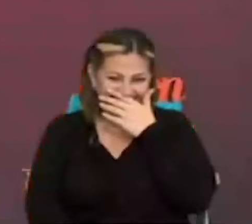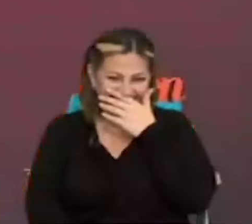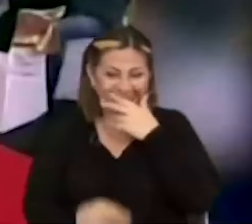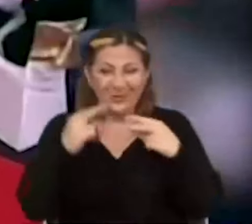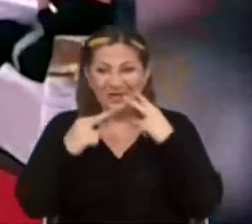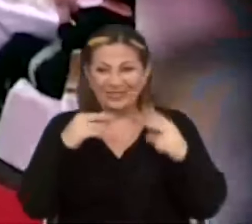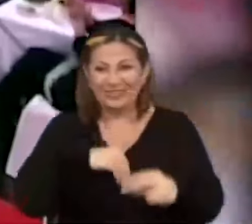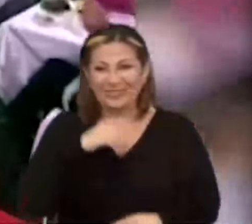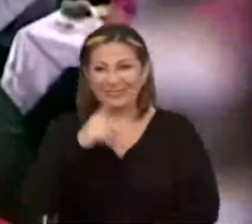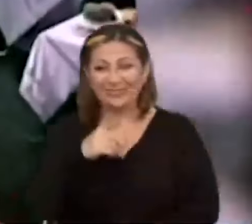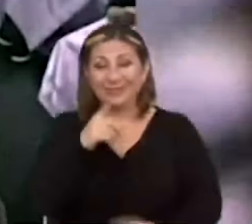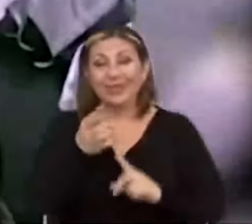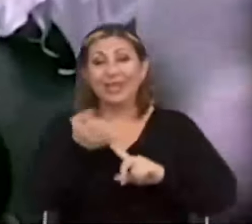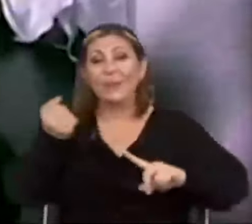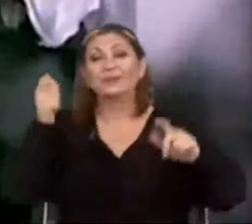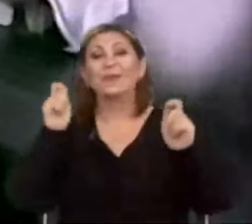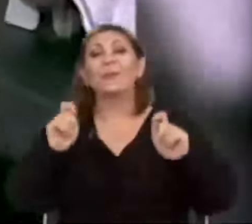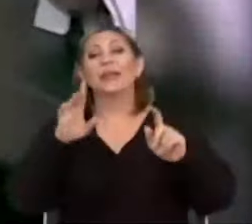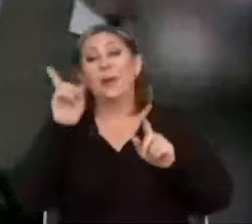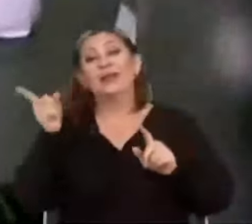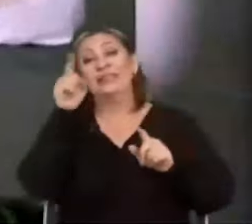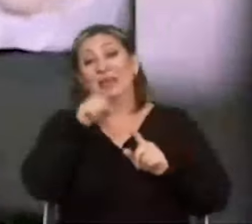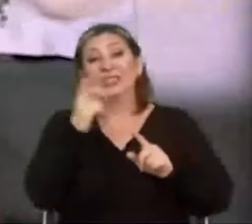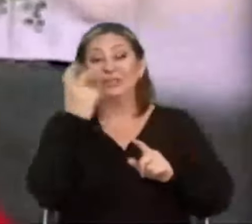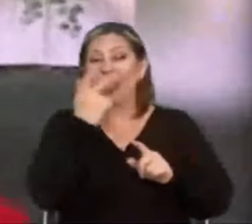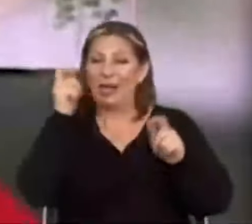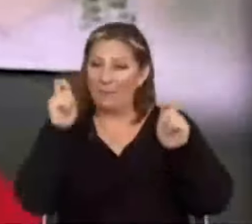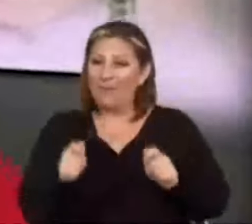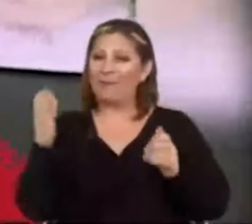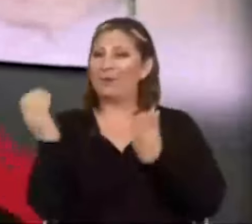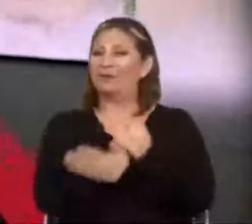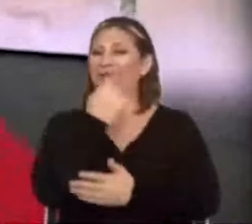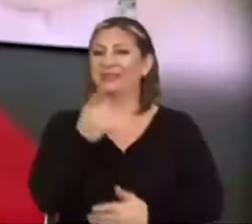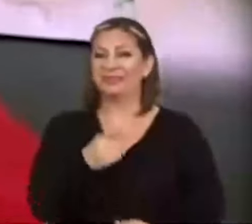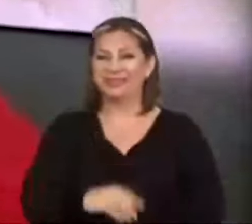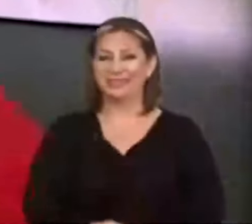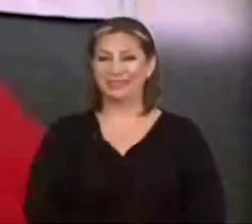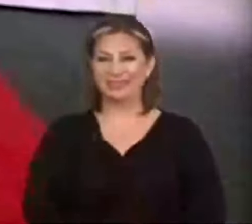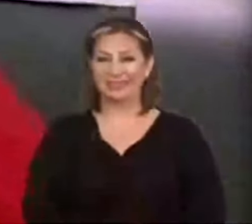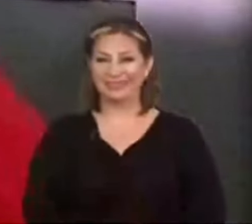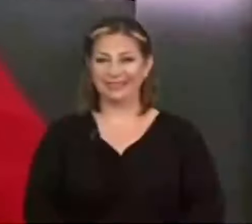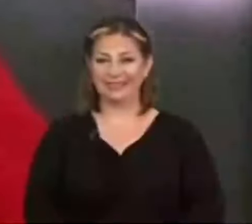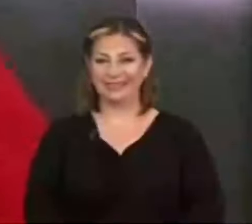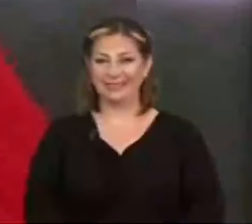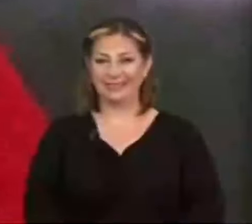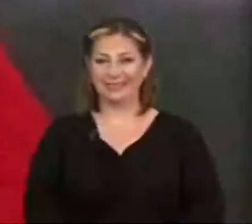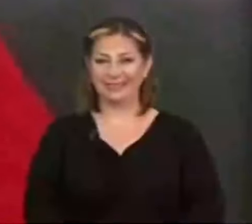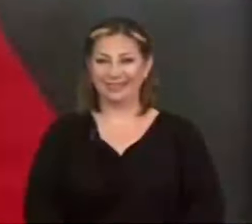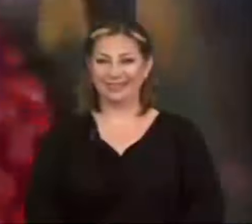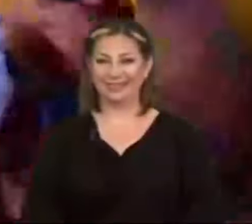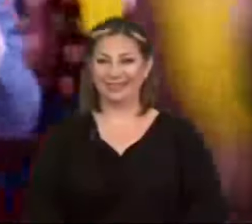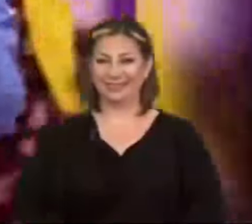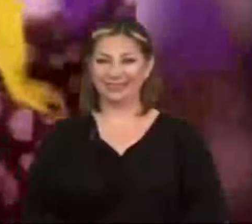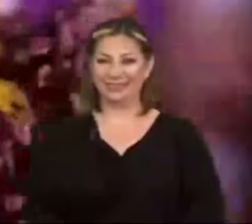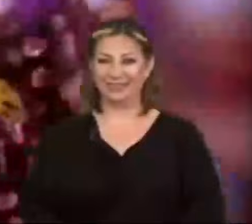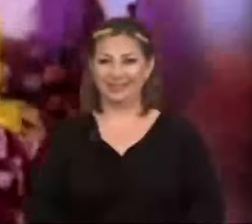zannetti Safiye. O seni kebapçı yapamadı. Fakat sen onu şarkıcı yapmayı başardın. Seni sevdim bir gün gibi